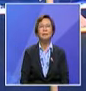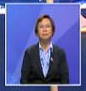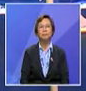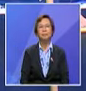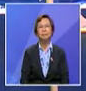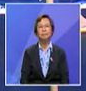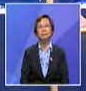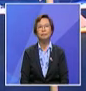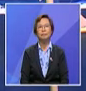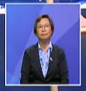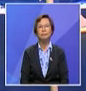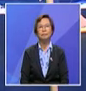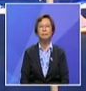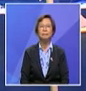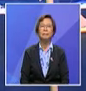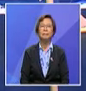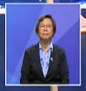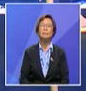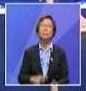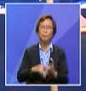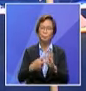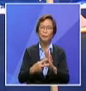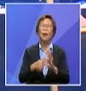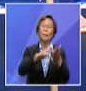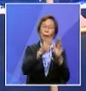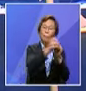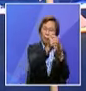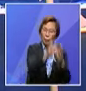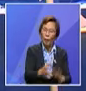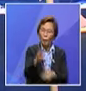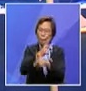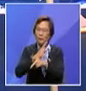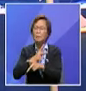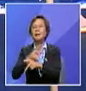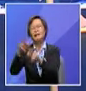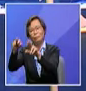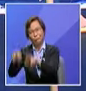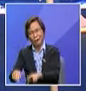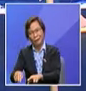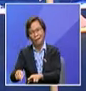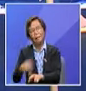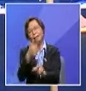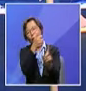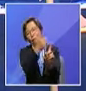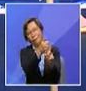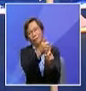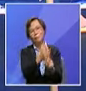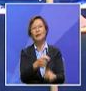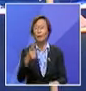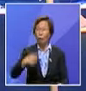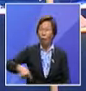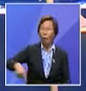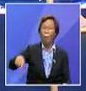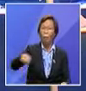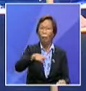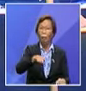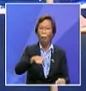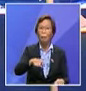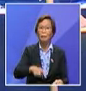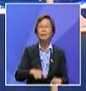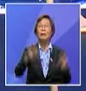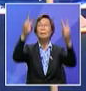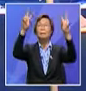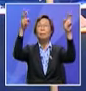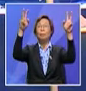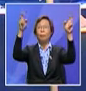tempat bersila, batangnya tempat bersandar. Hadirin dan hadirat sekalian, tema